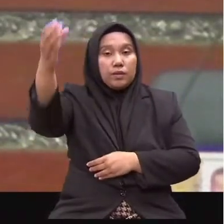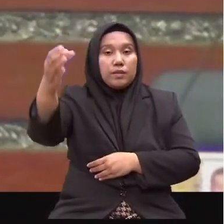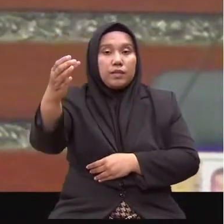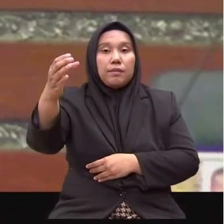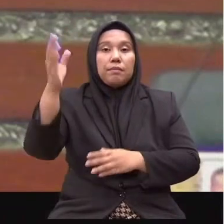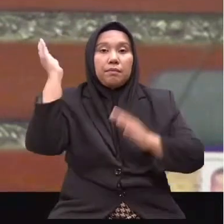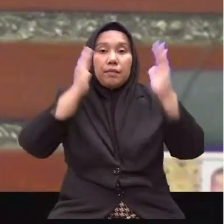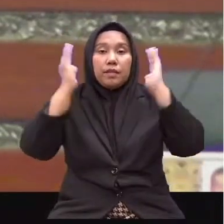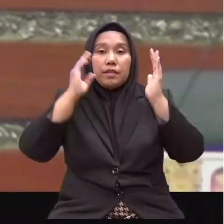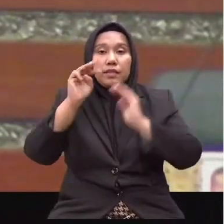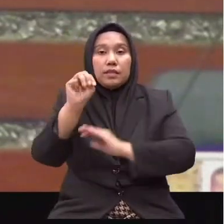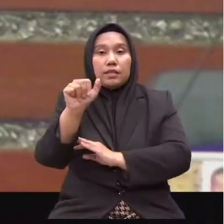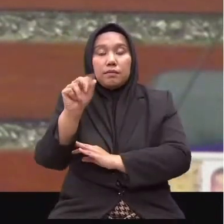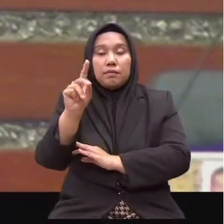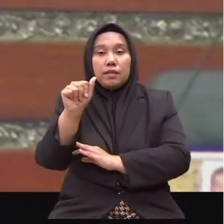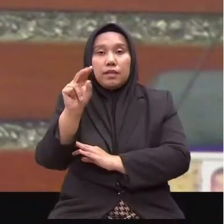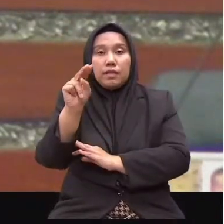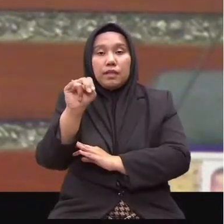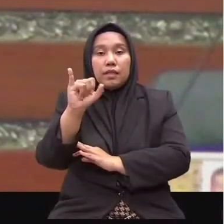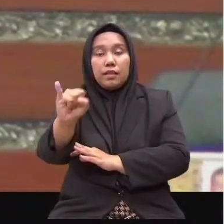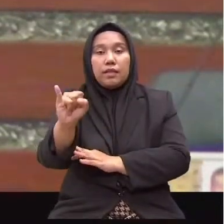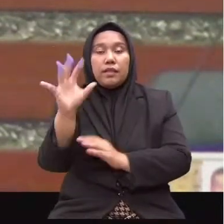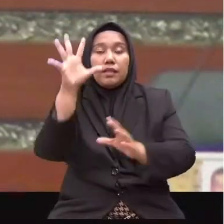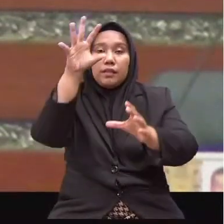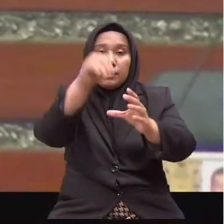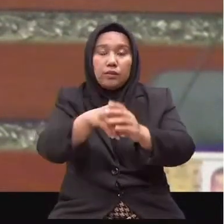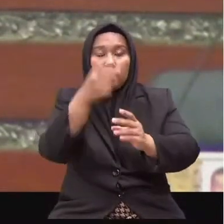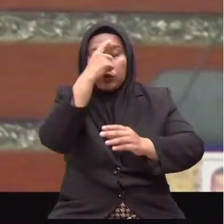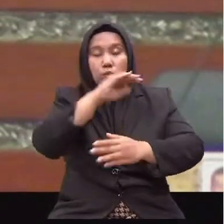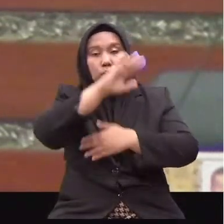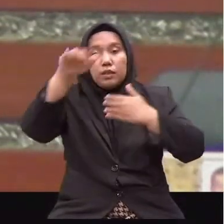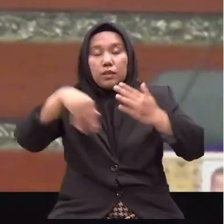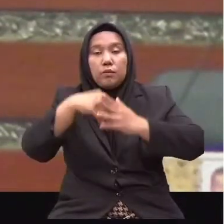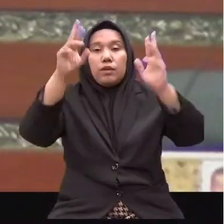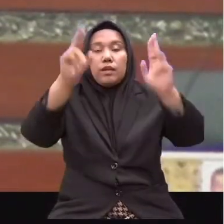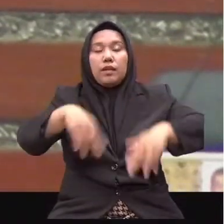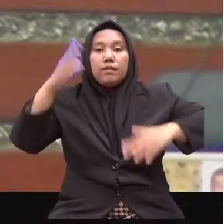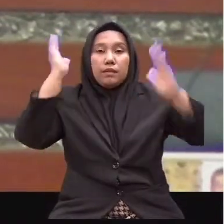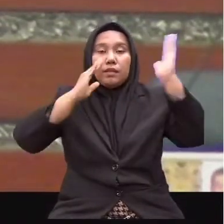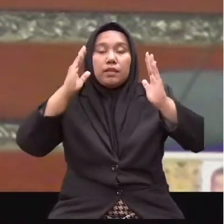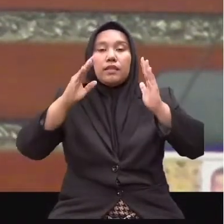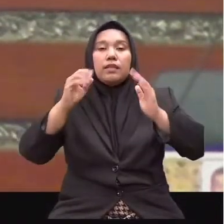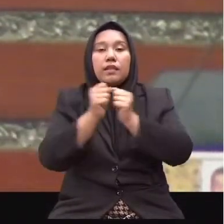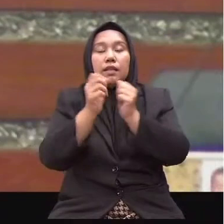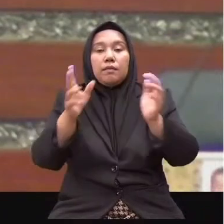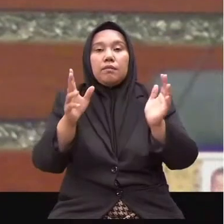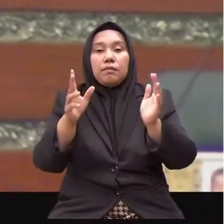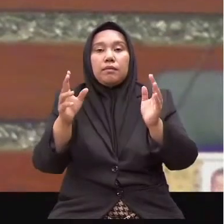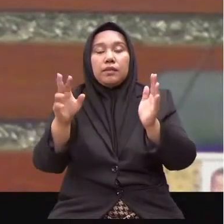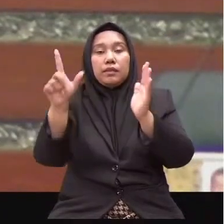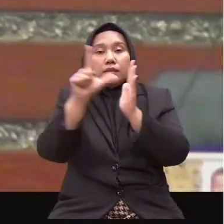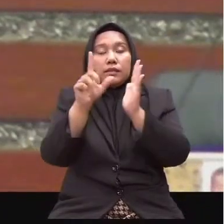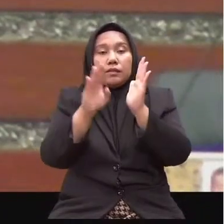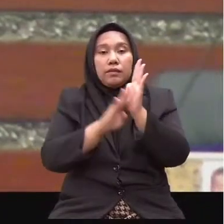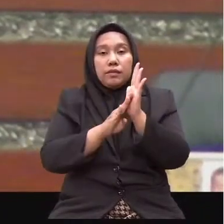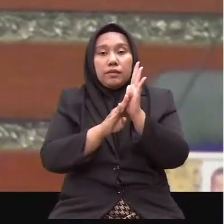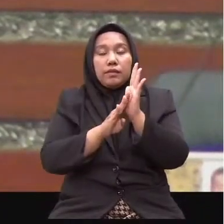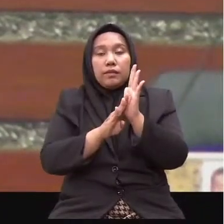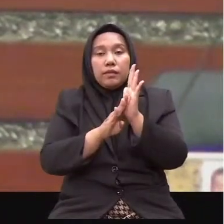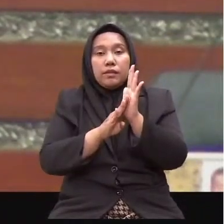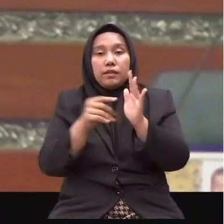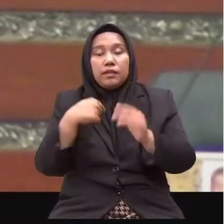satu konsep yang sangat baik ke terangkumannya untuk semua rakyat Indonesia tanpa menyerap latar belakang dan sebagainya kita